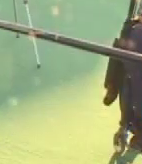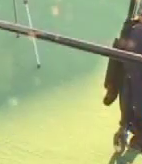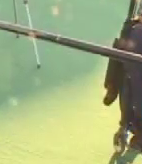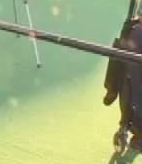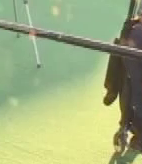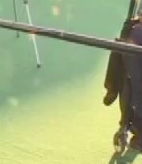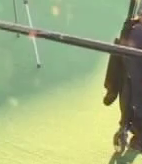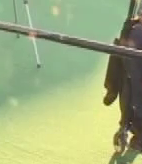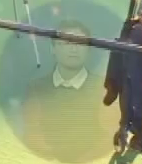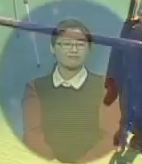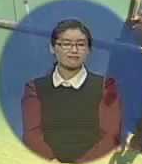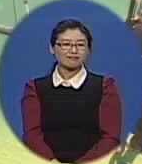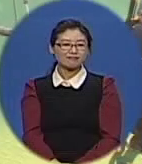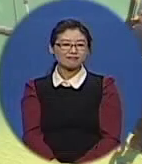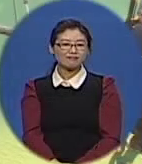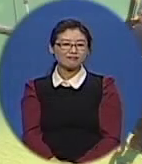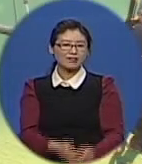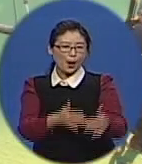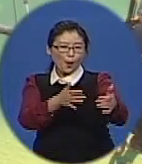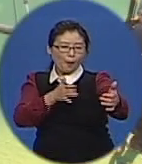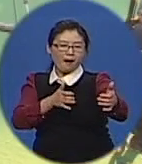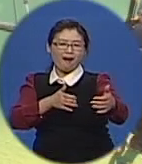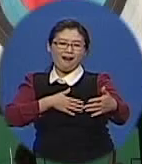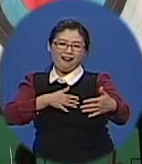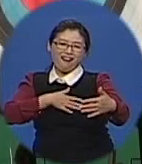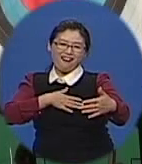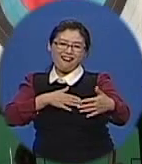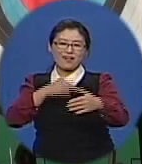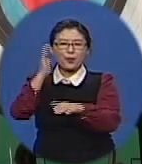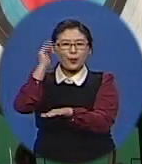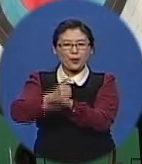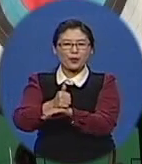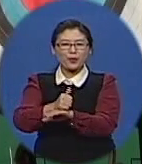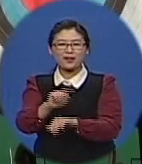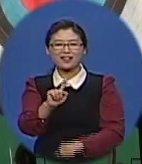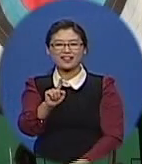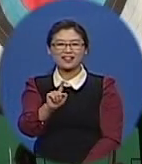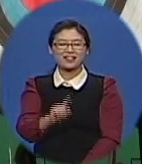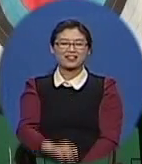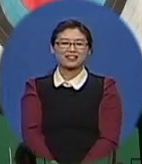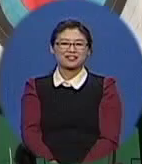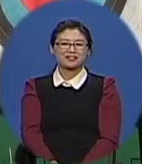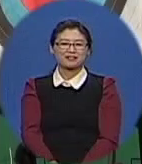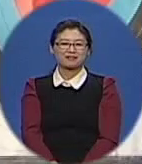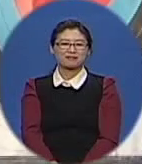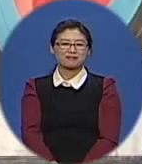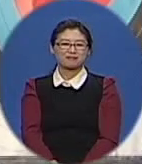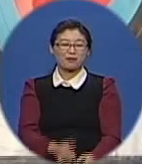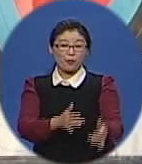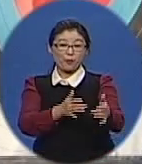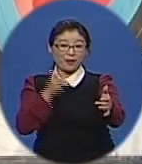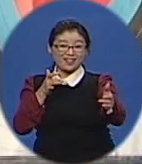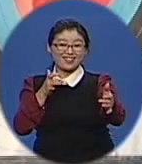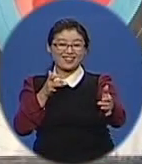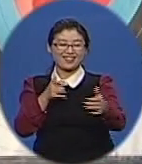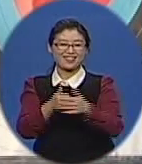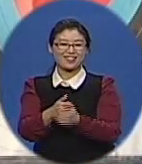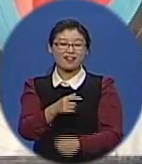아니, 턱 밑으로, 긴장되는 턱 밑으로, 첫발. 턱 밑으로. 과연 그 결과는? 왜 안 쏴? 오! 몇